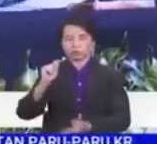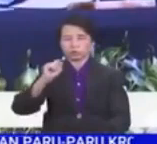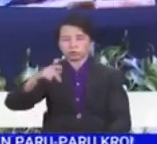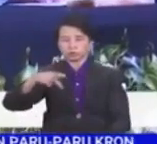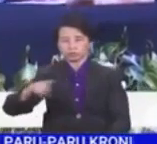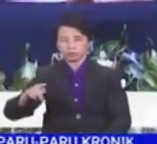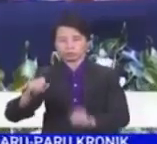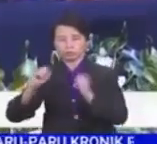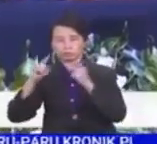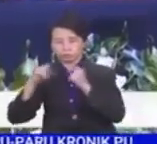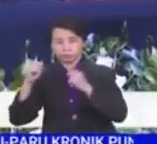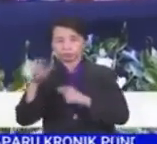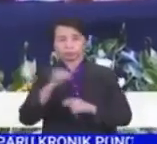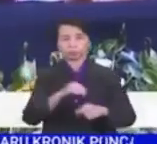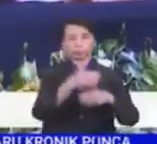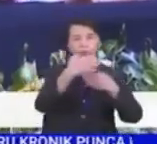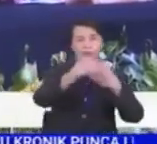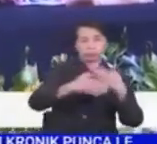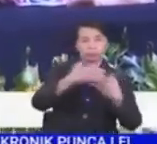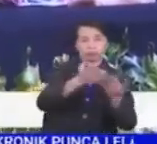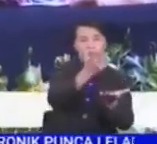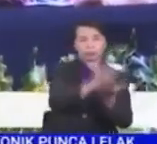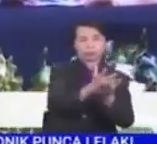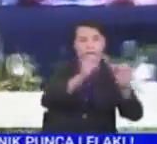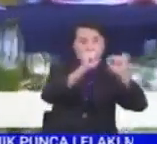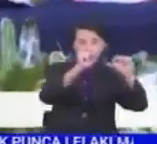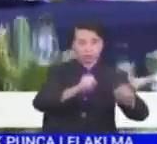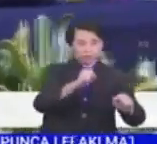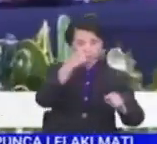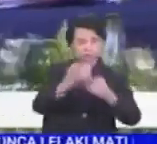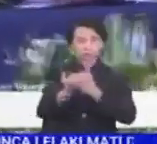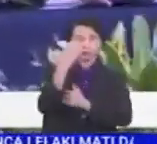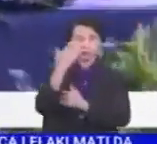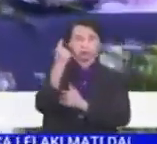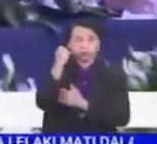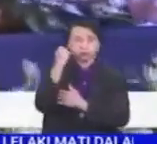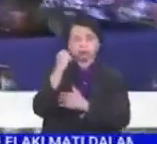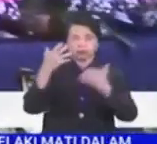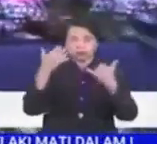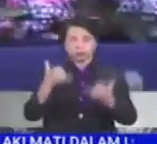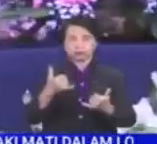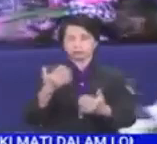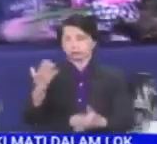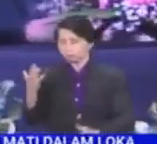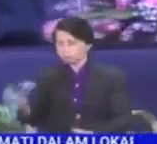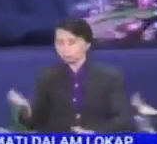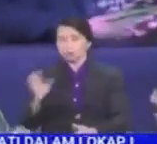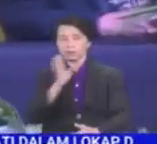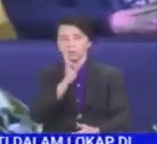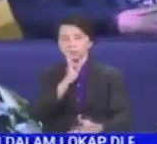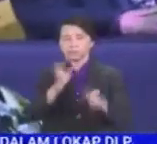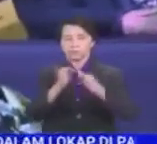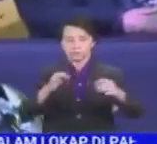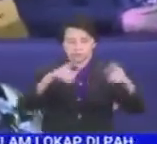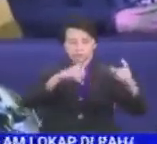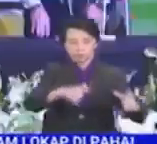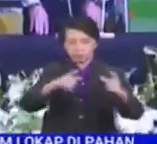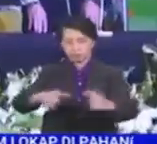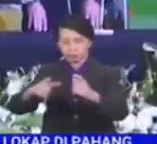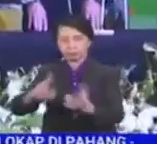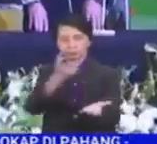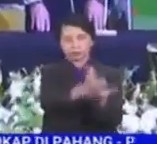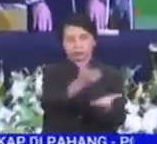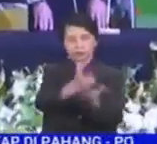developed his number hot dan Borneo parking System yang berhak pagi tadi saat ini dia menjelaskan sejumlah peta pake